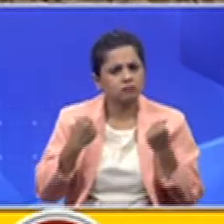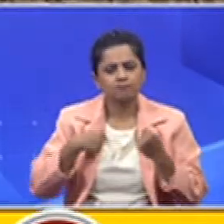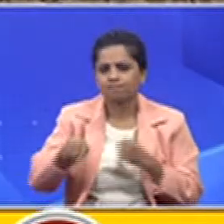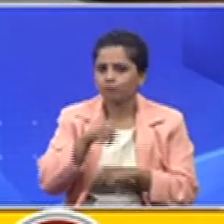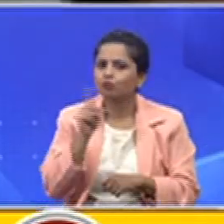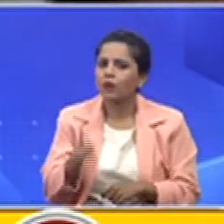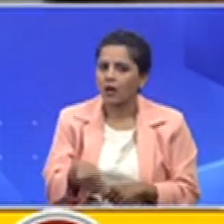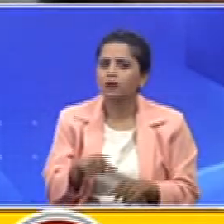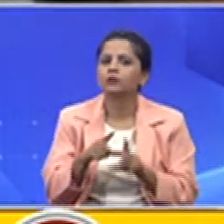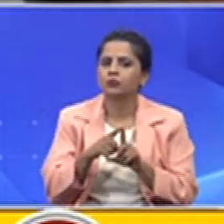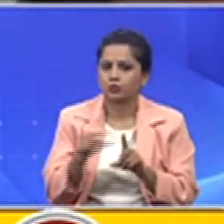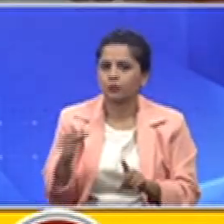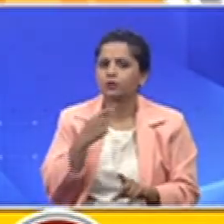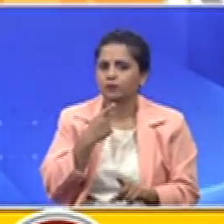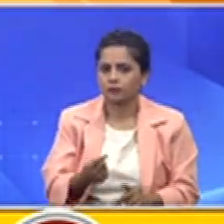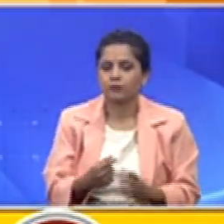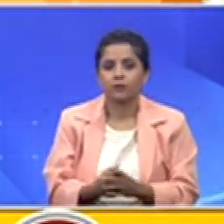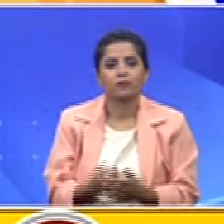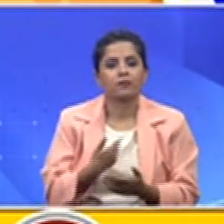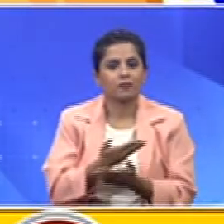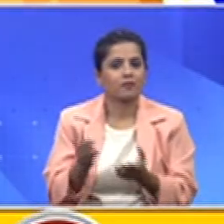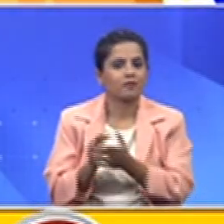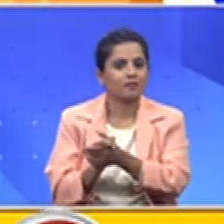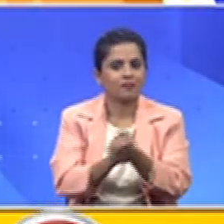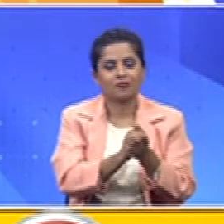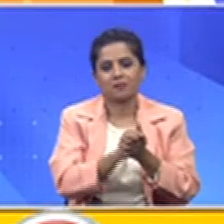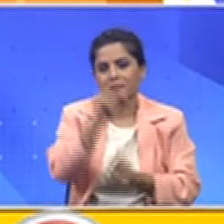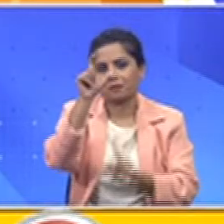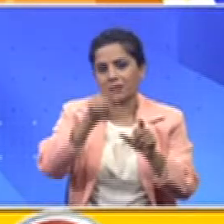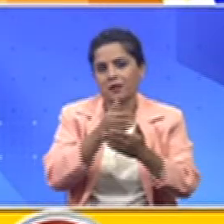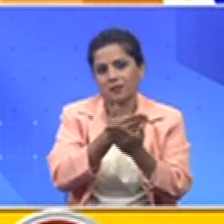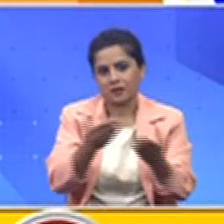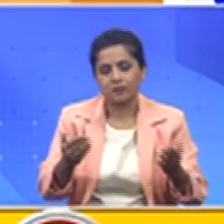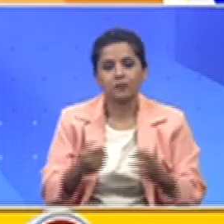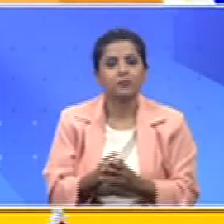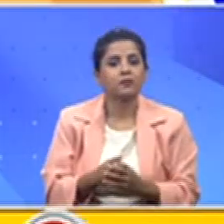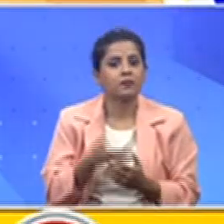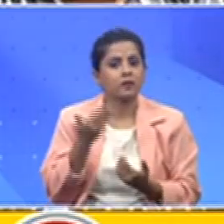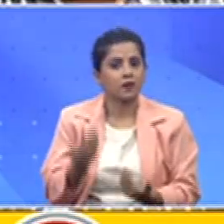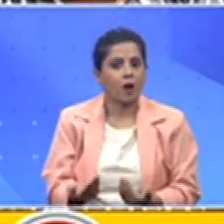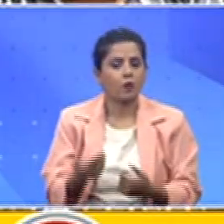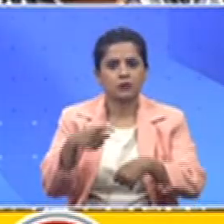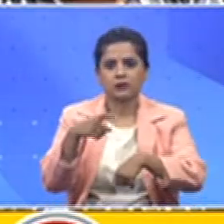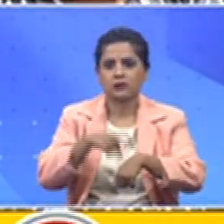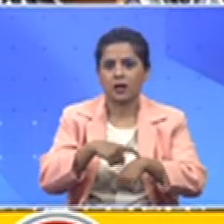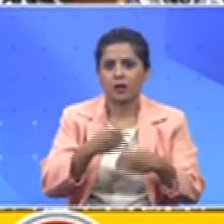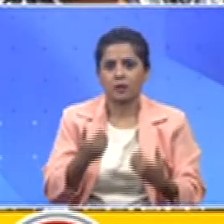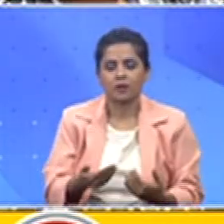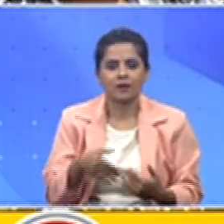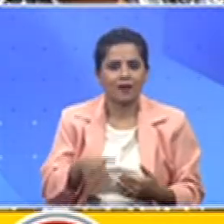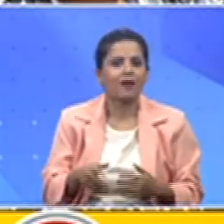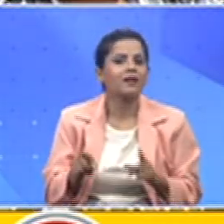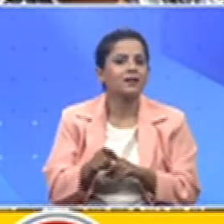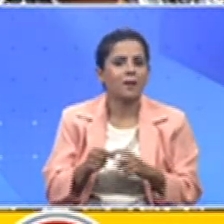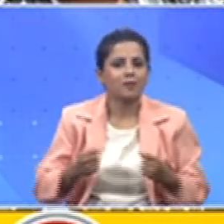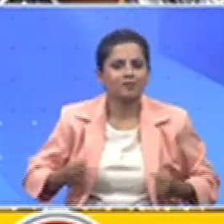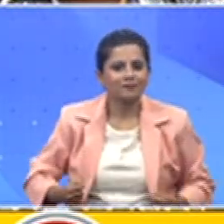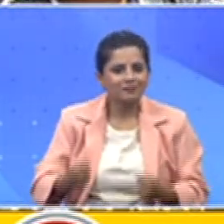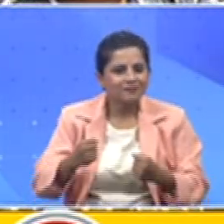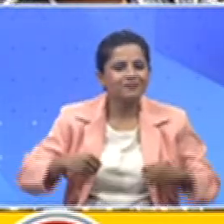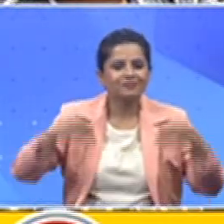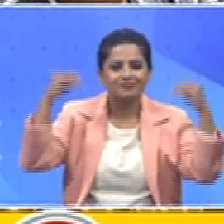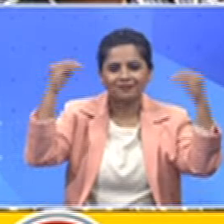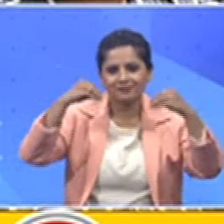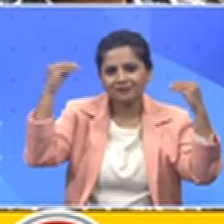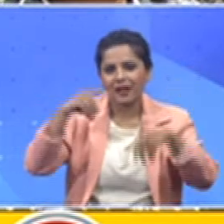बने। मेरे प्यारे देशवासियों, इस समय सावन का पवित्र महीना चल रहा